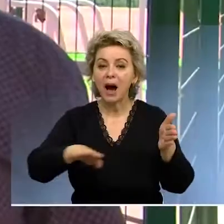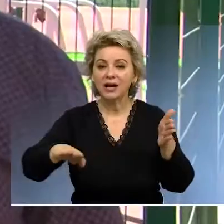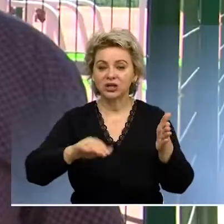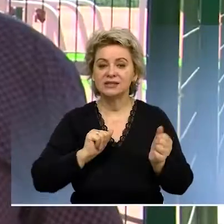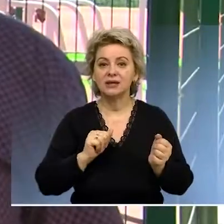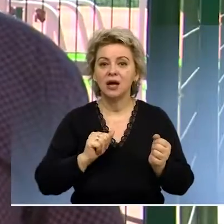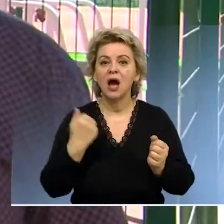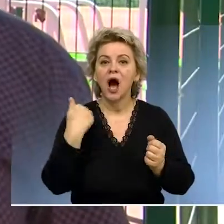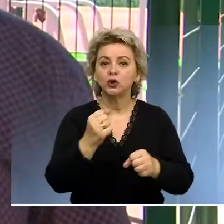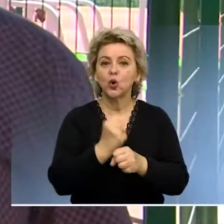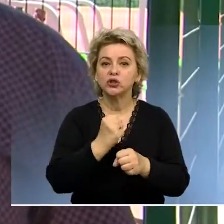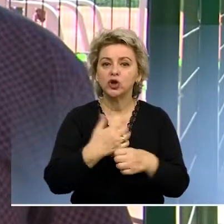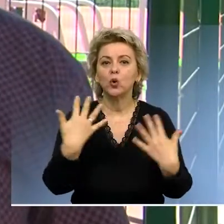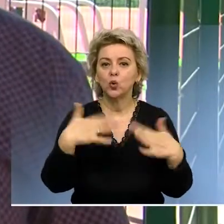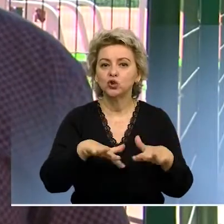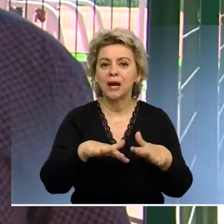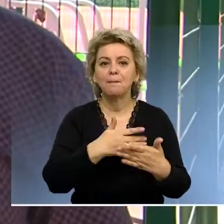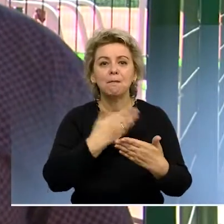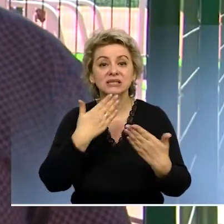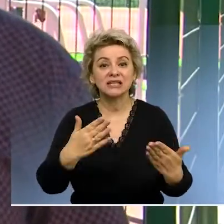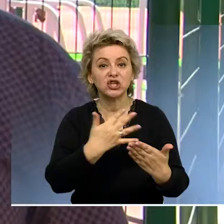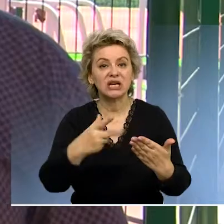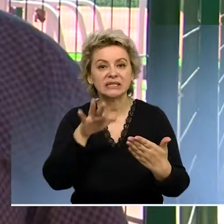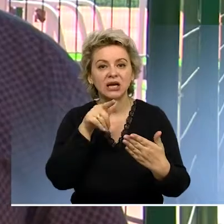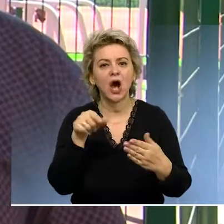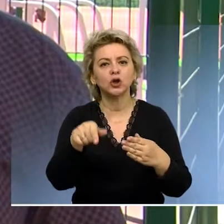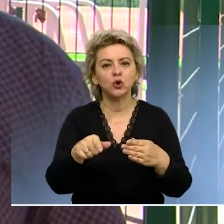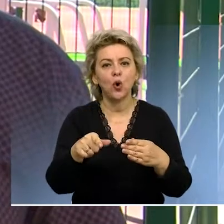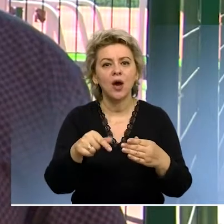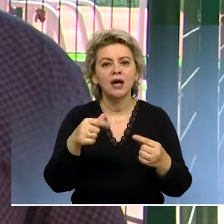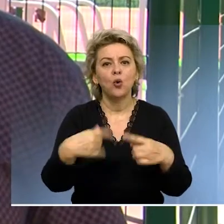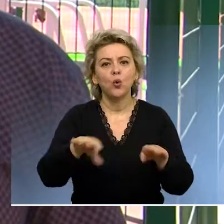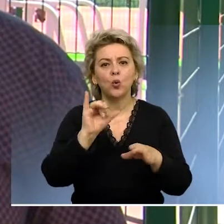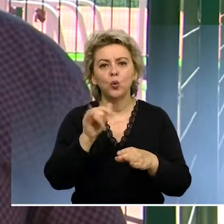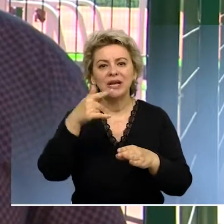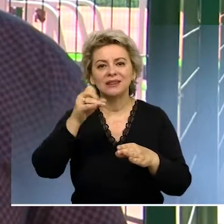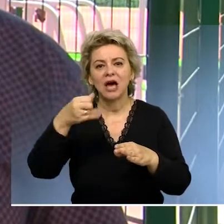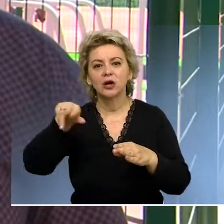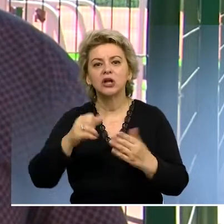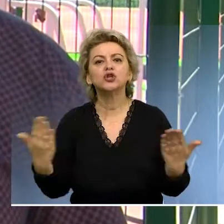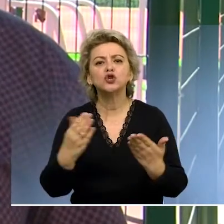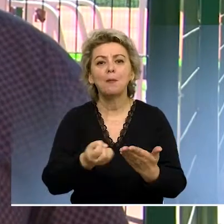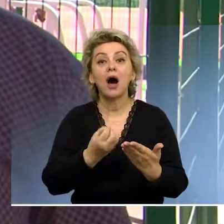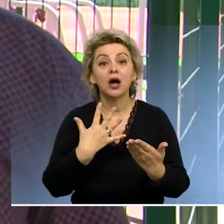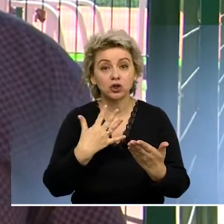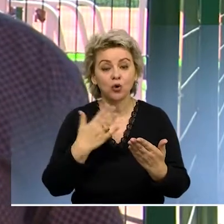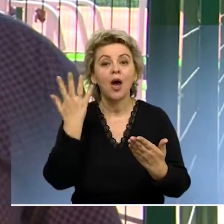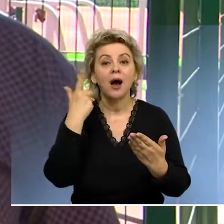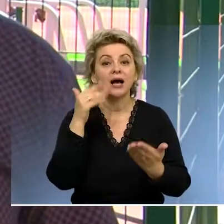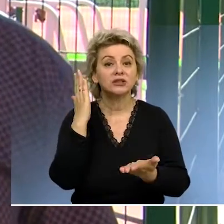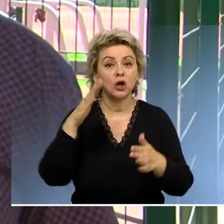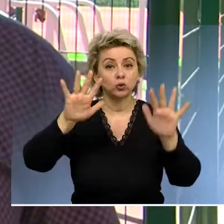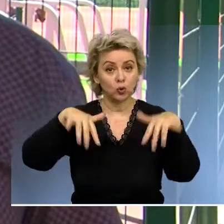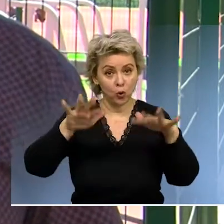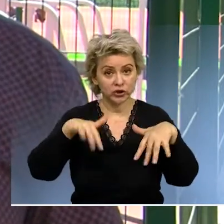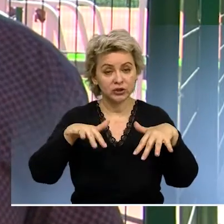годы. Современное покрытие, оно делается уже последние несколько лет. По-моему, оно полиуретановое называется. Чем оно